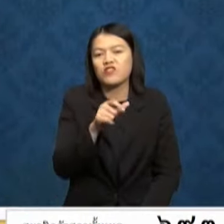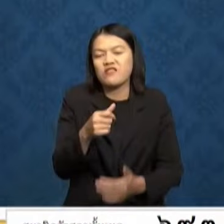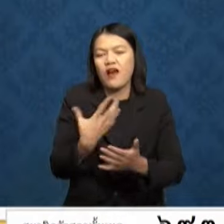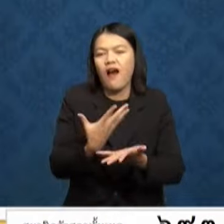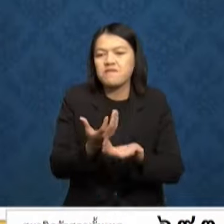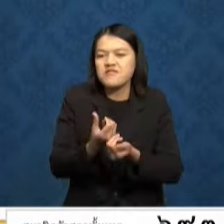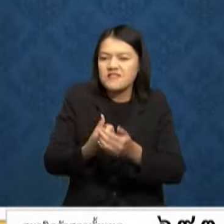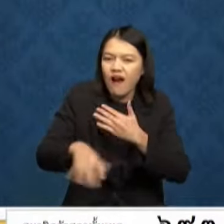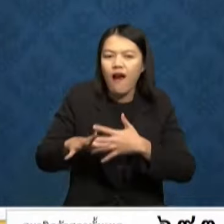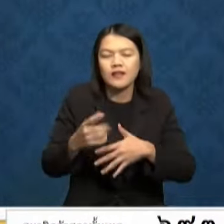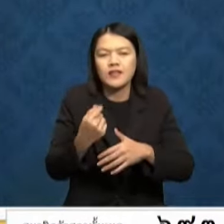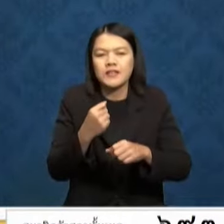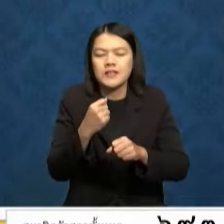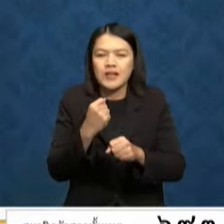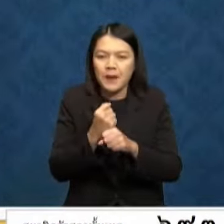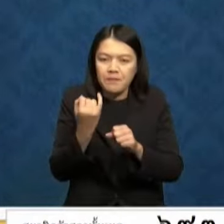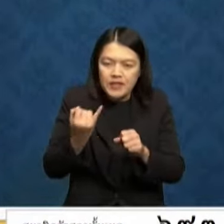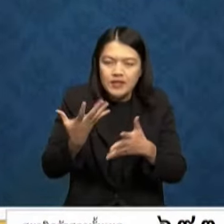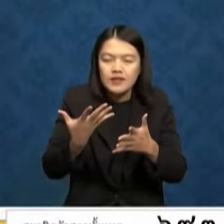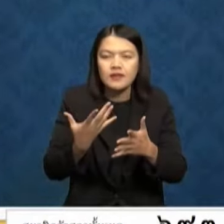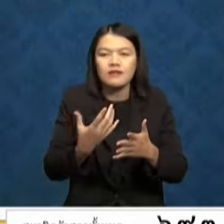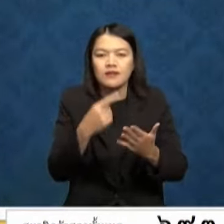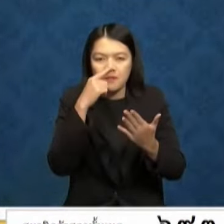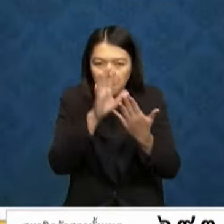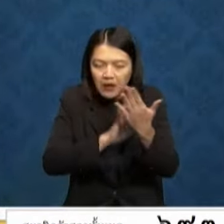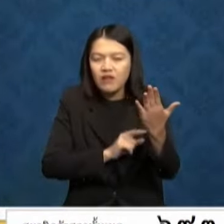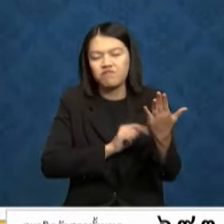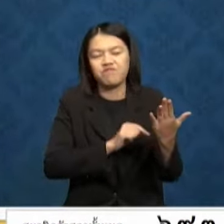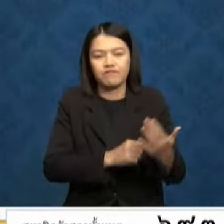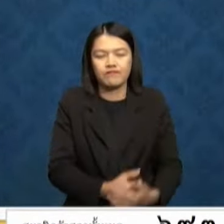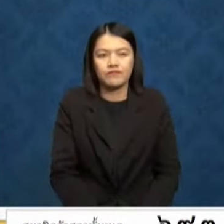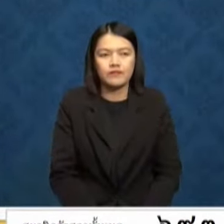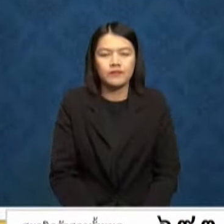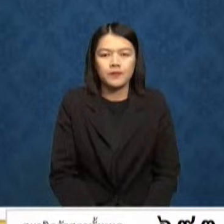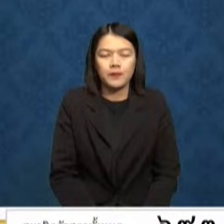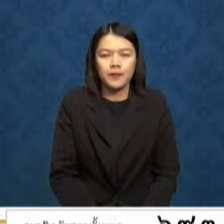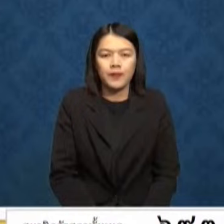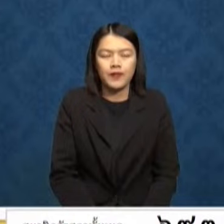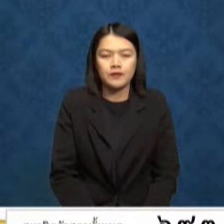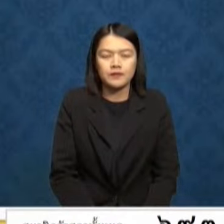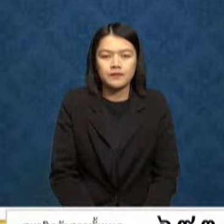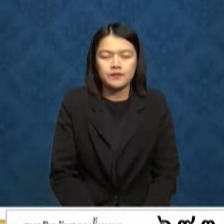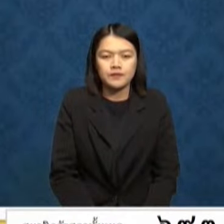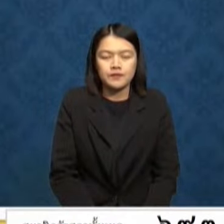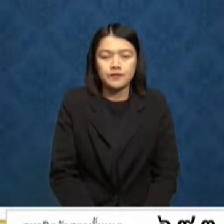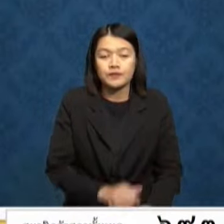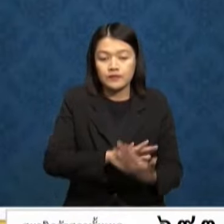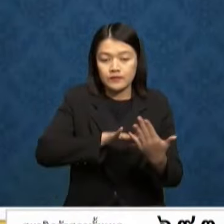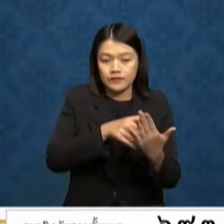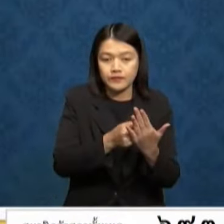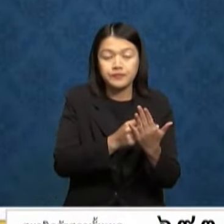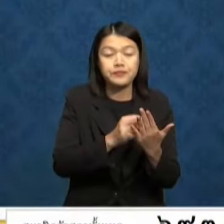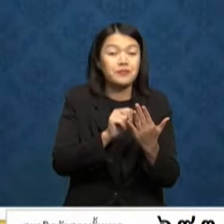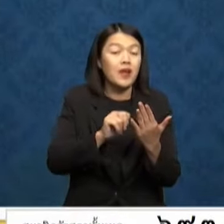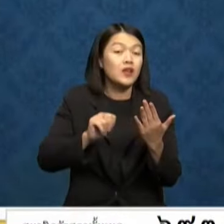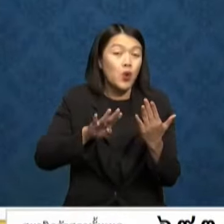ชาติคนทรยศต่อแผ่นดินท่านท่านประธานที่เคารพครับนโยบายเรือธง